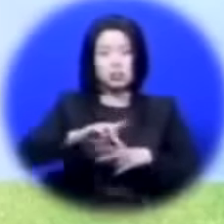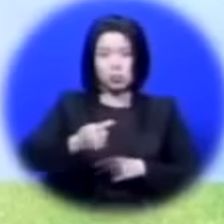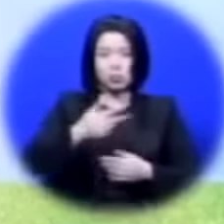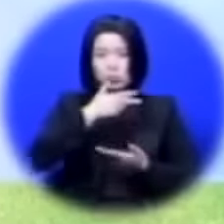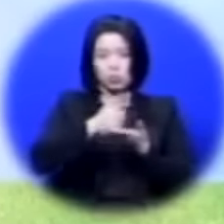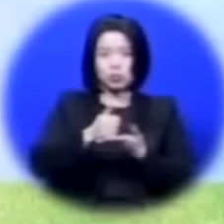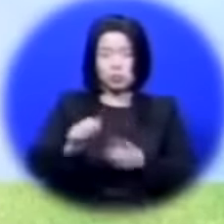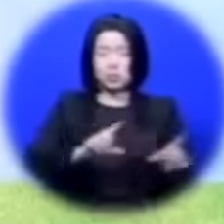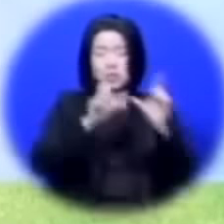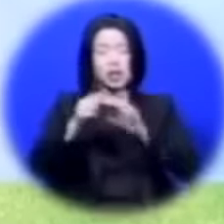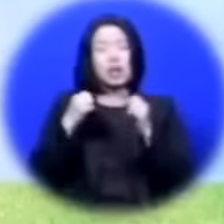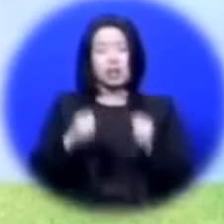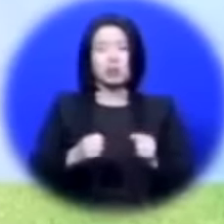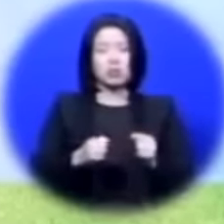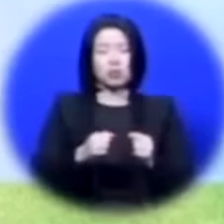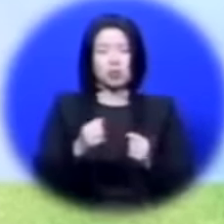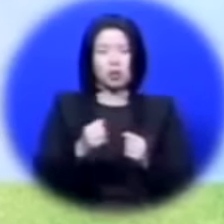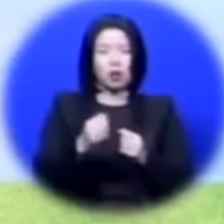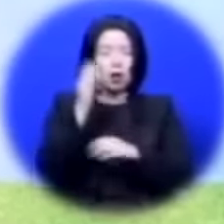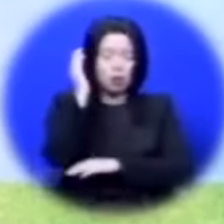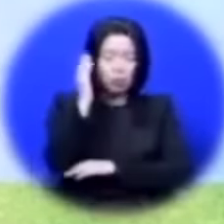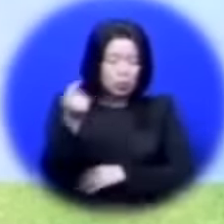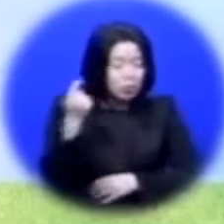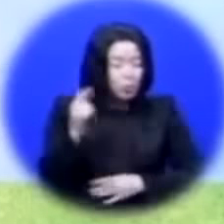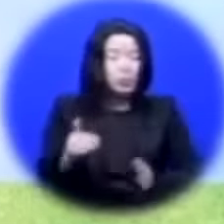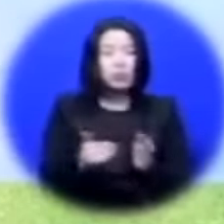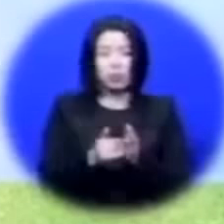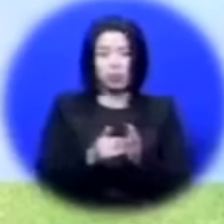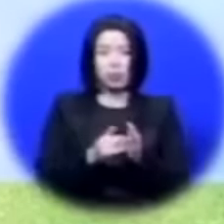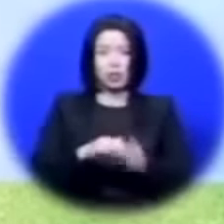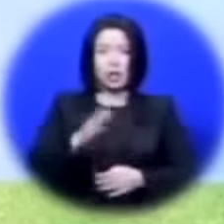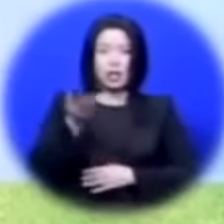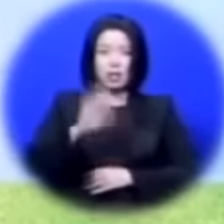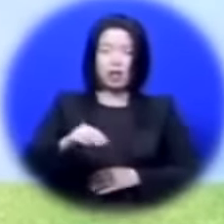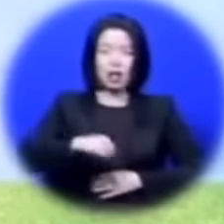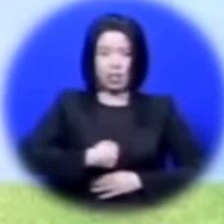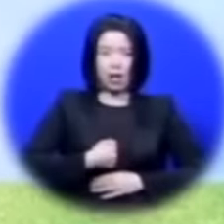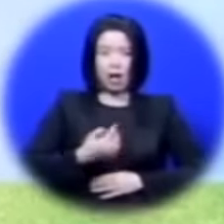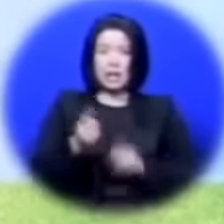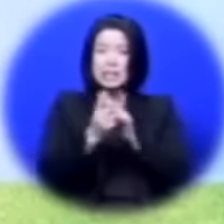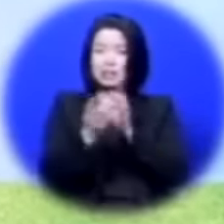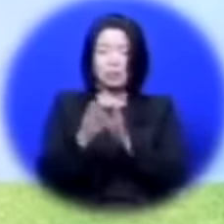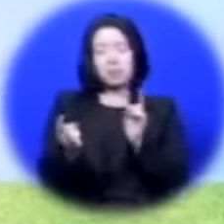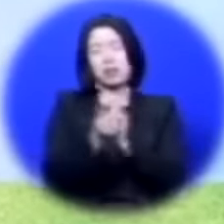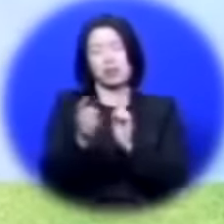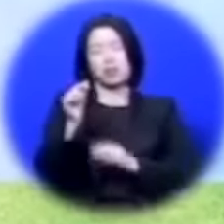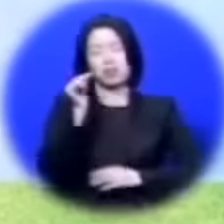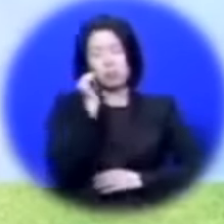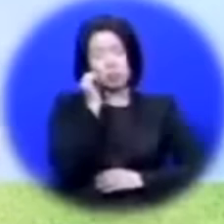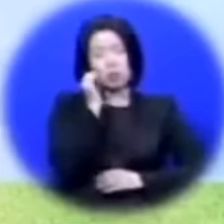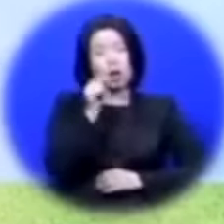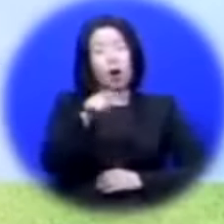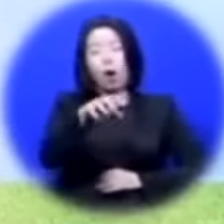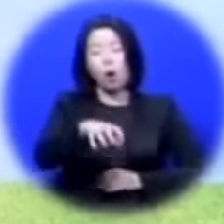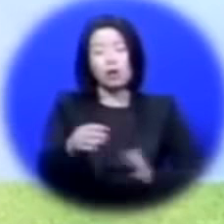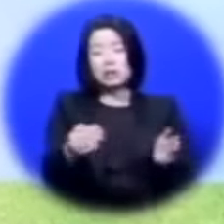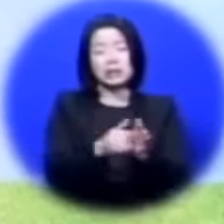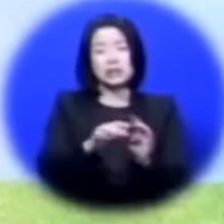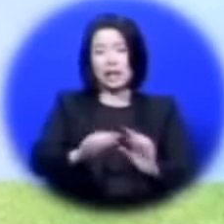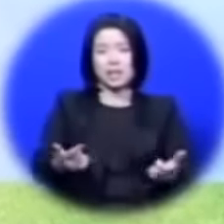살아계시다 설교는 들었어요 근데 본인이 만나지를 못했어 근데 거기서 끝난게